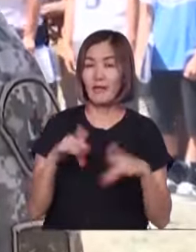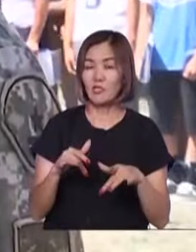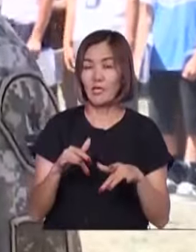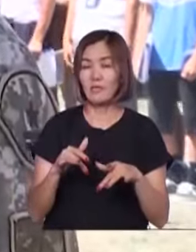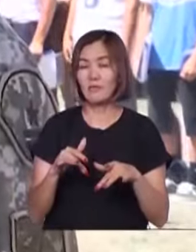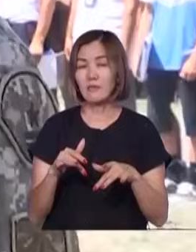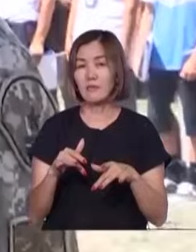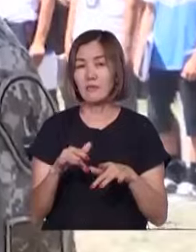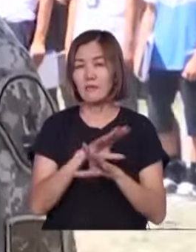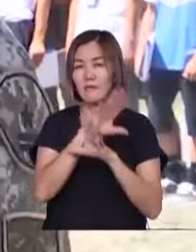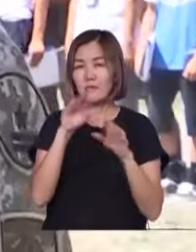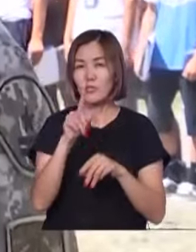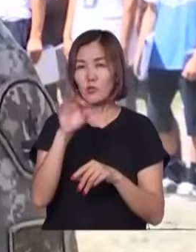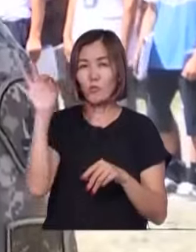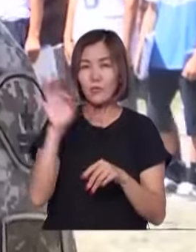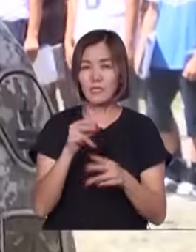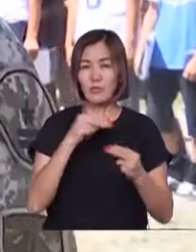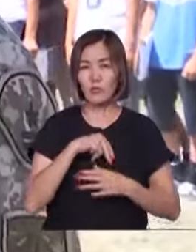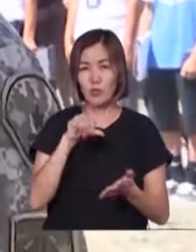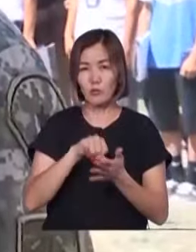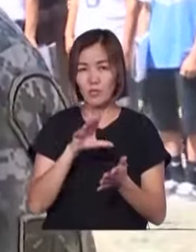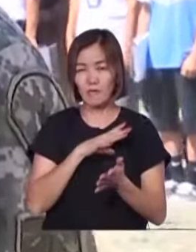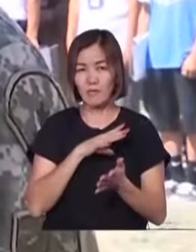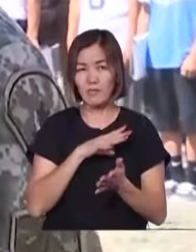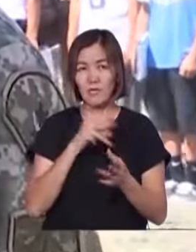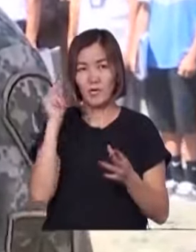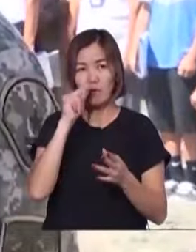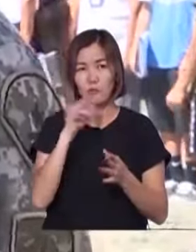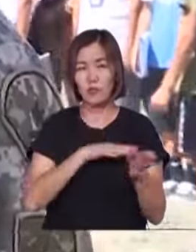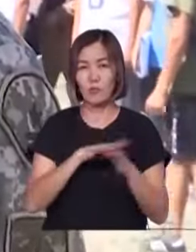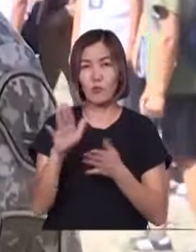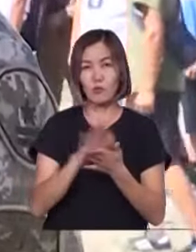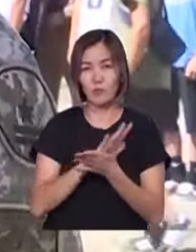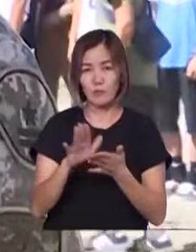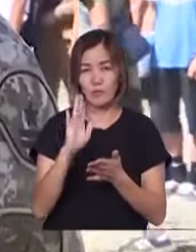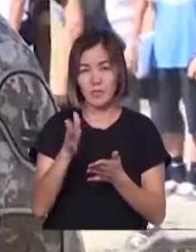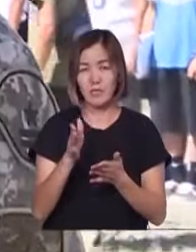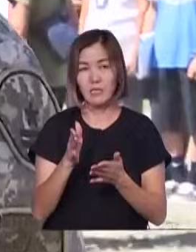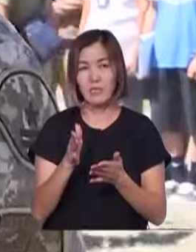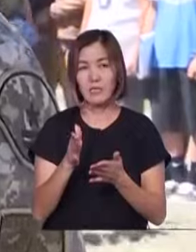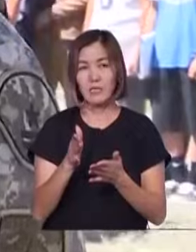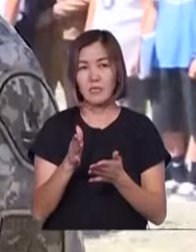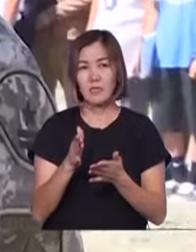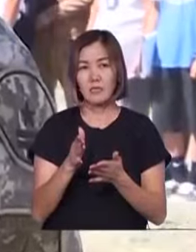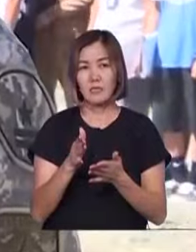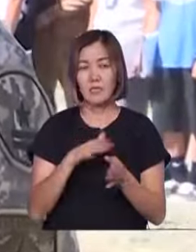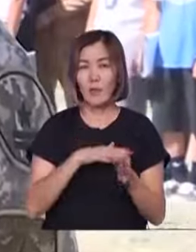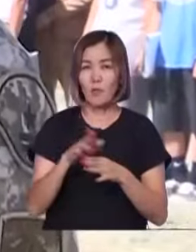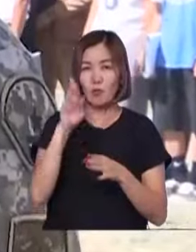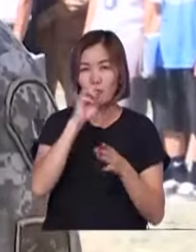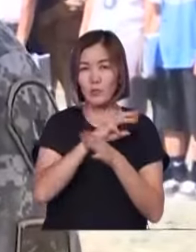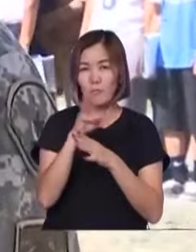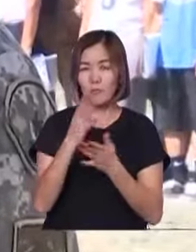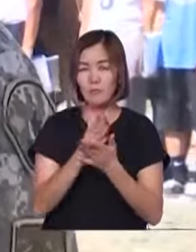окончания все 100% трудоустраивается обучение у нас полностью платное э на полном гособеспечении